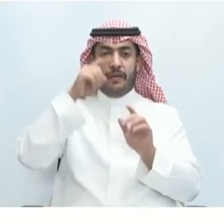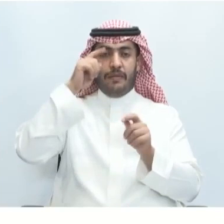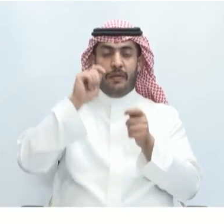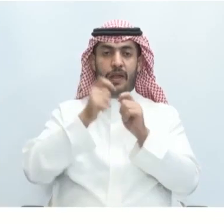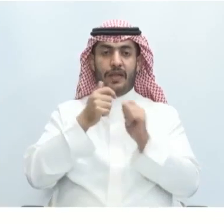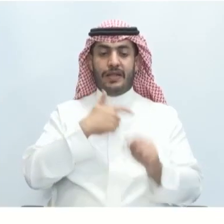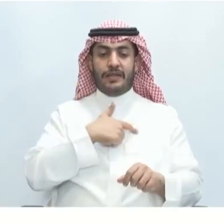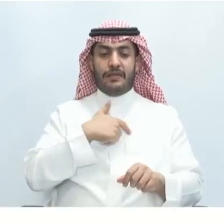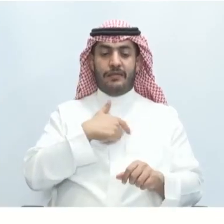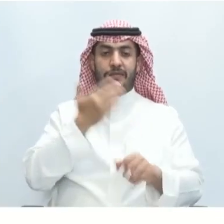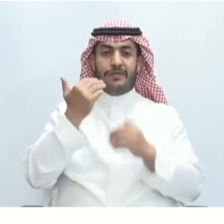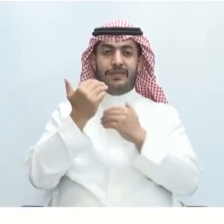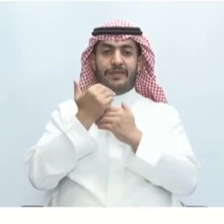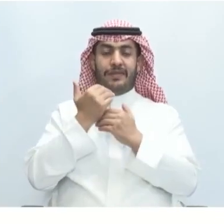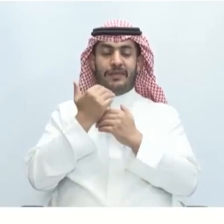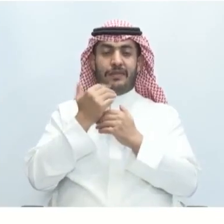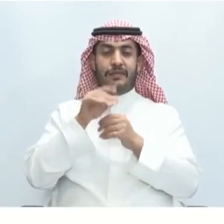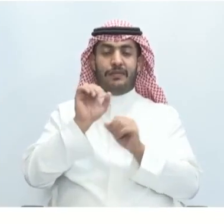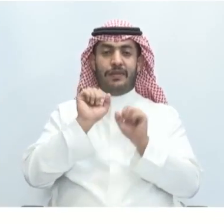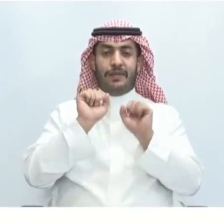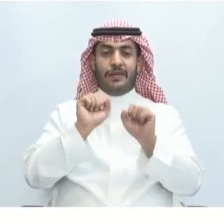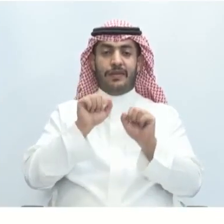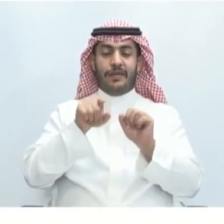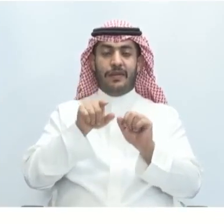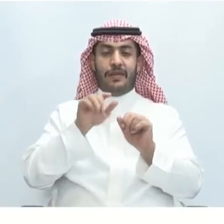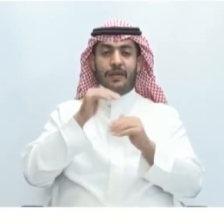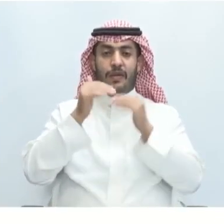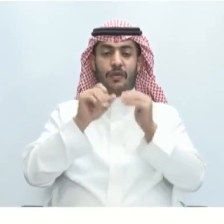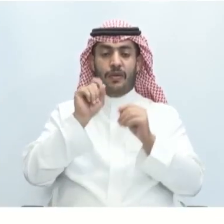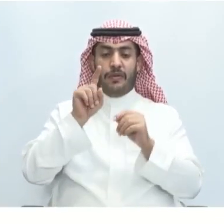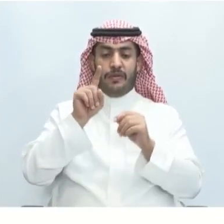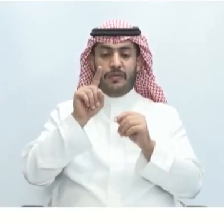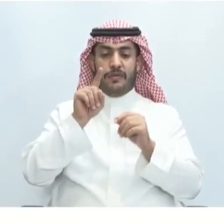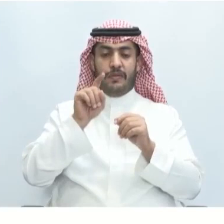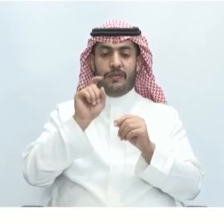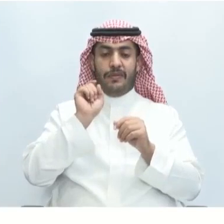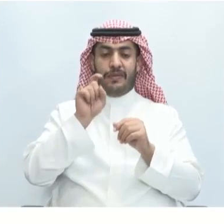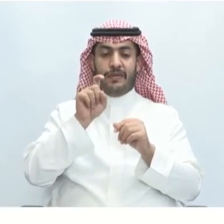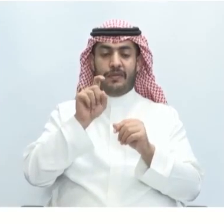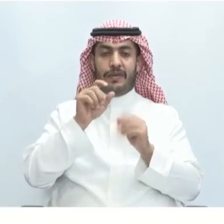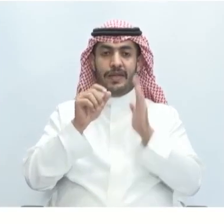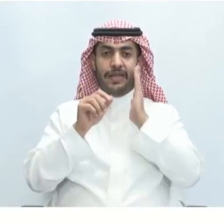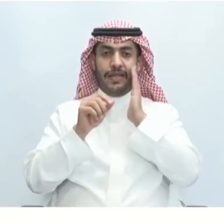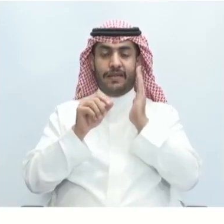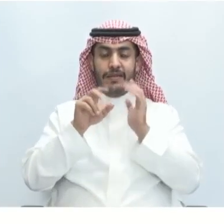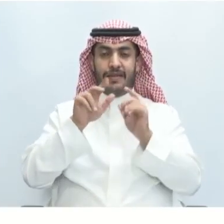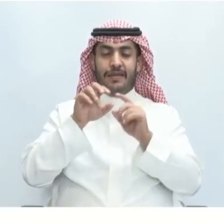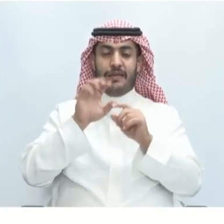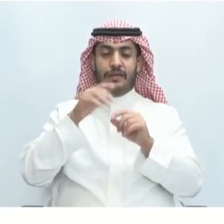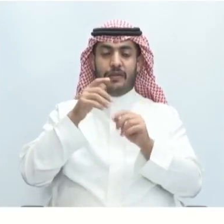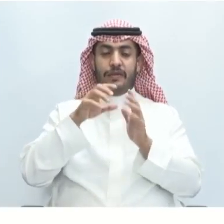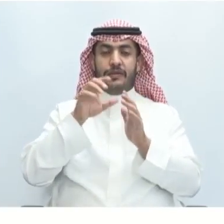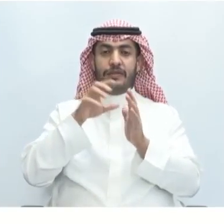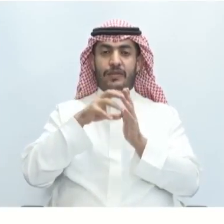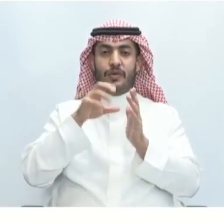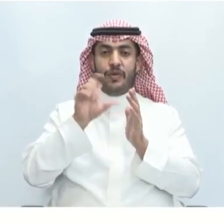نعدل الاسم كما تعلمنا سابقا من خلال الخطوه الاولى بالنقر على بالزر الايمن بعد ذلك انشاء نسخه